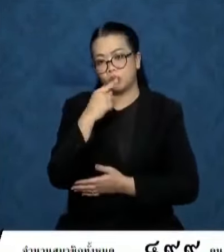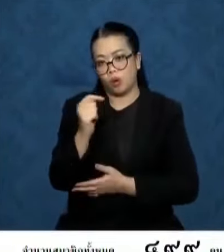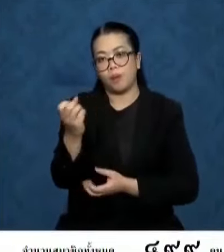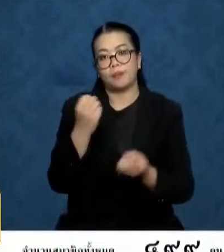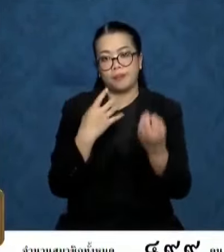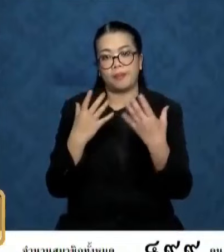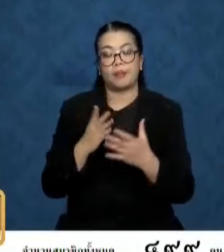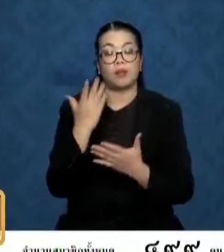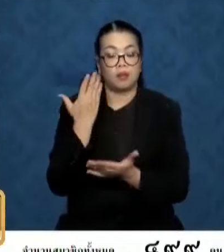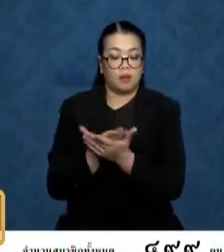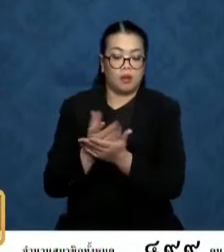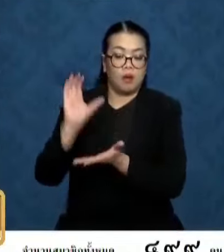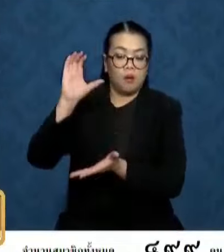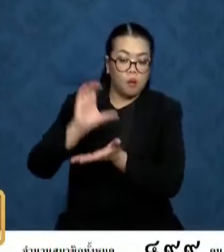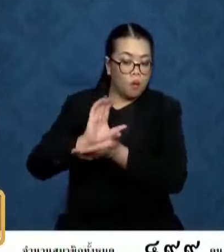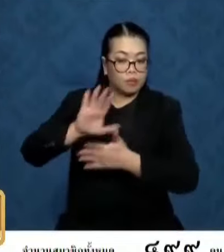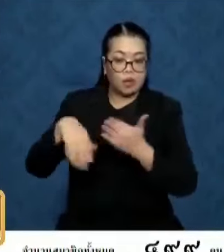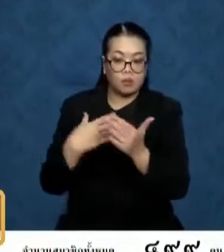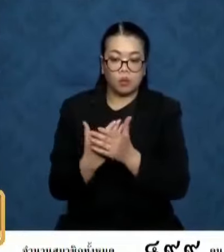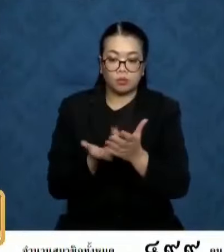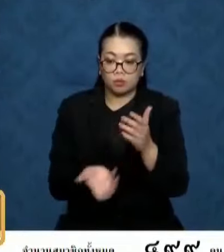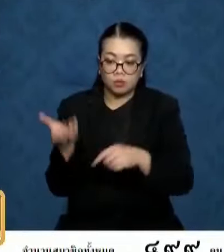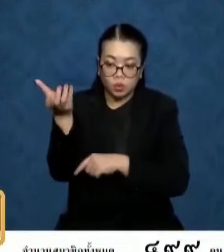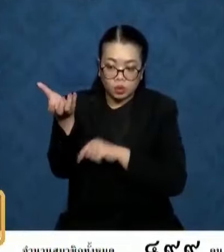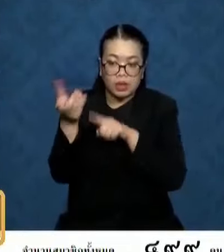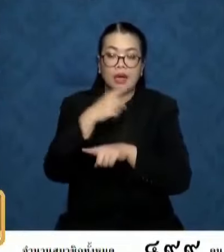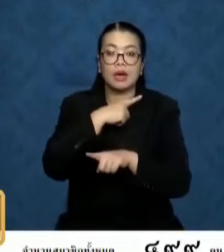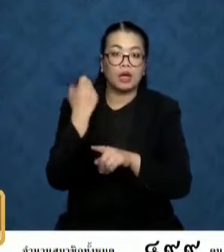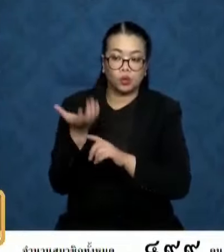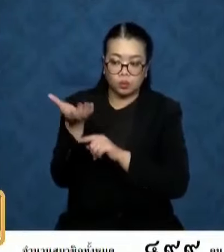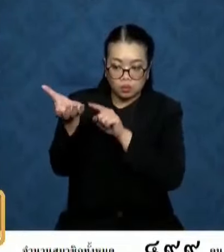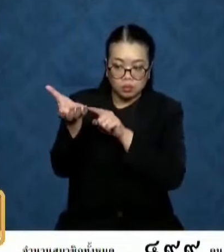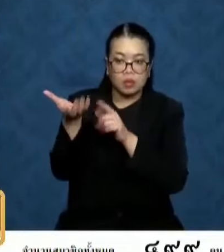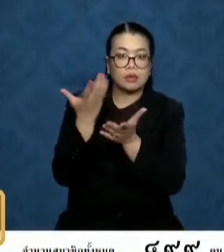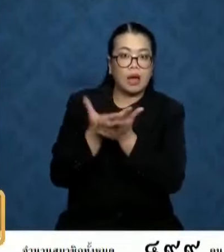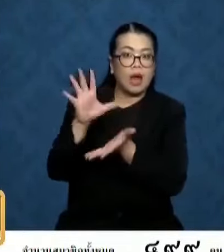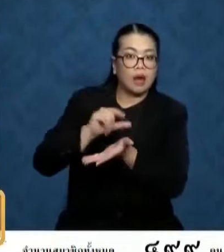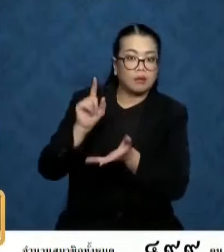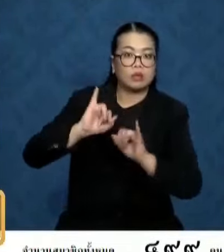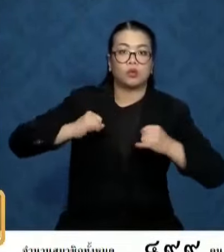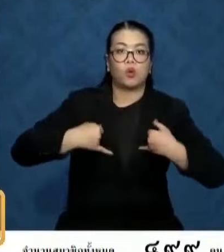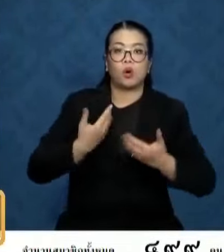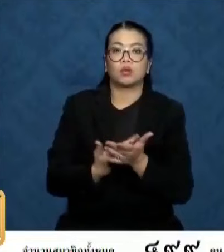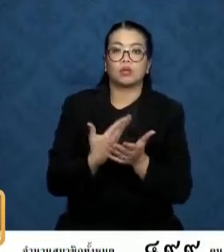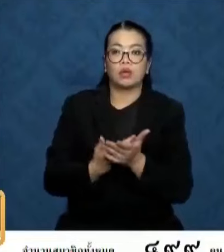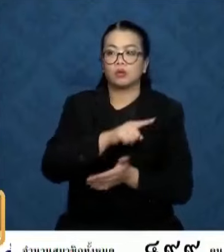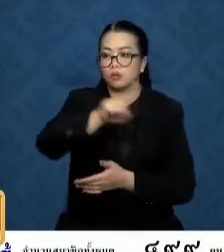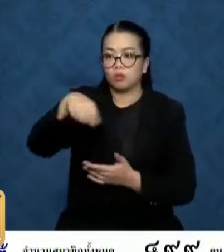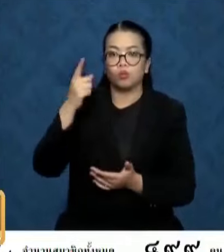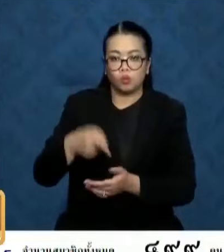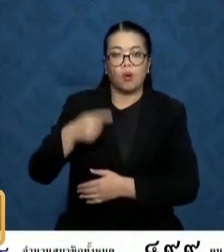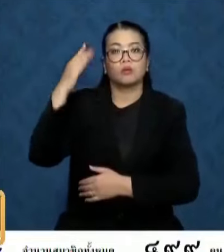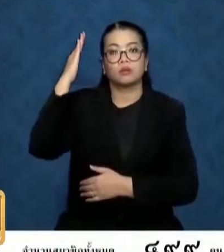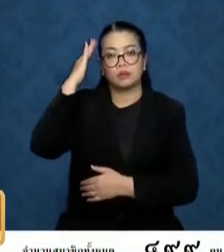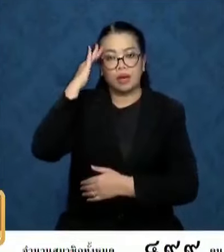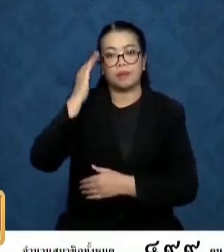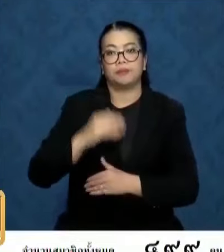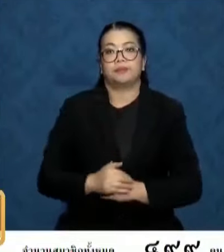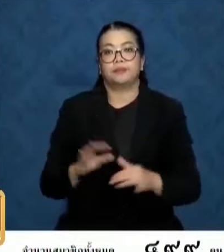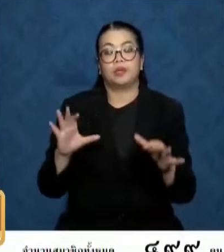และจะต้องใช้เงินก็ประมาณไปชดเชยไหมจำนวนเทาไรเจ้าของเงินทประเทศสมควรที่จะได้รบรู้